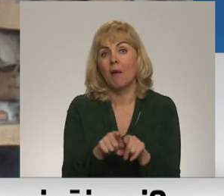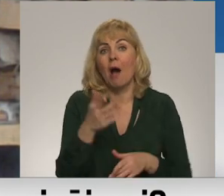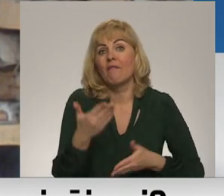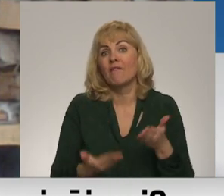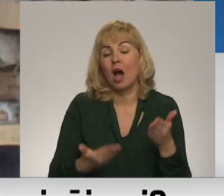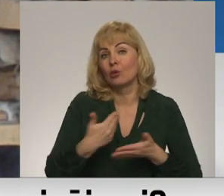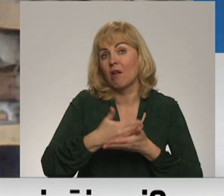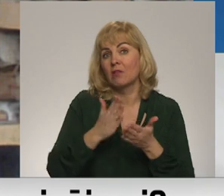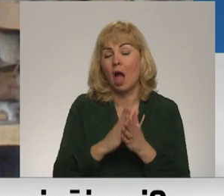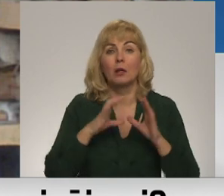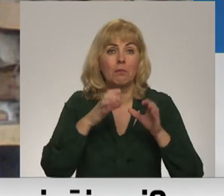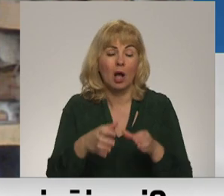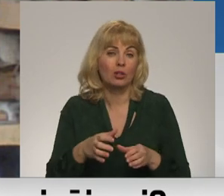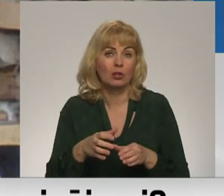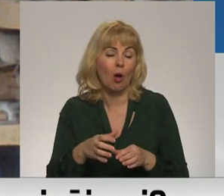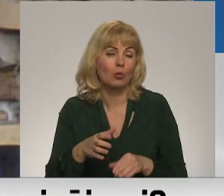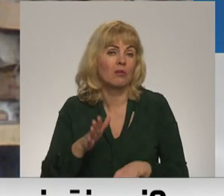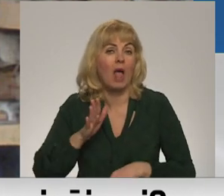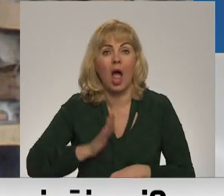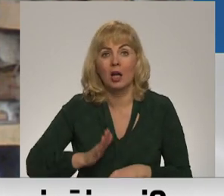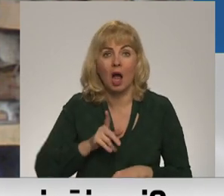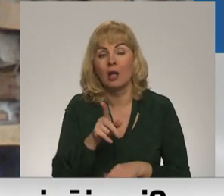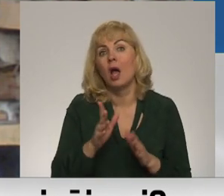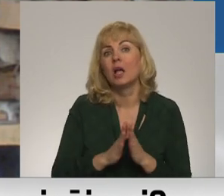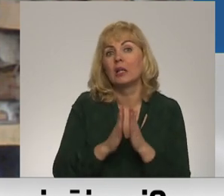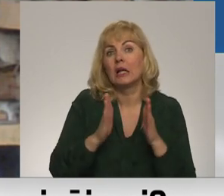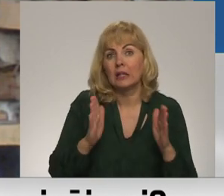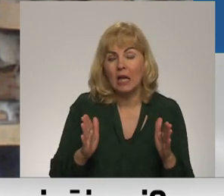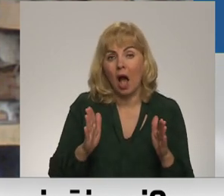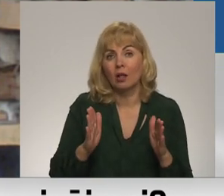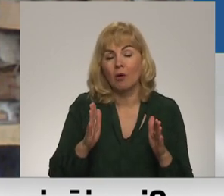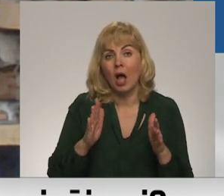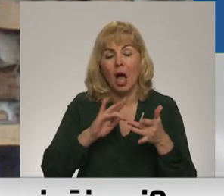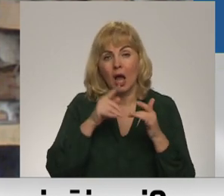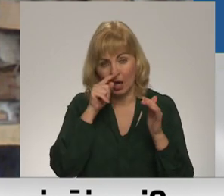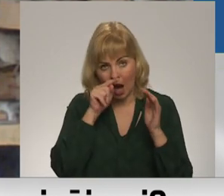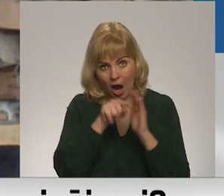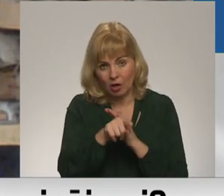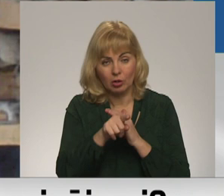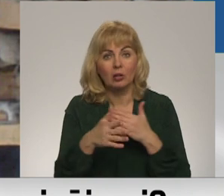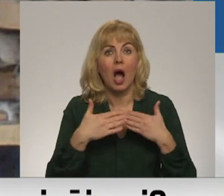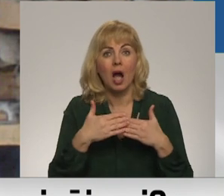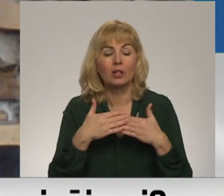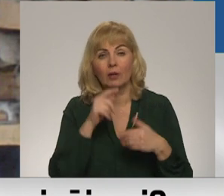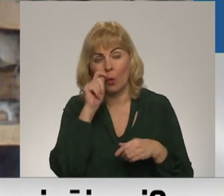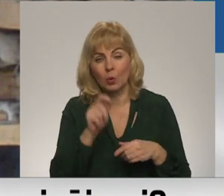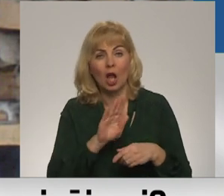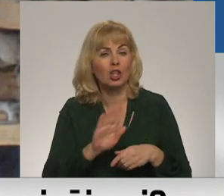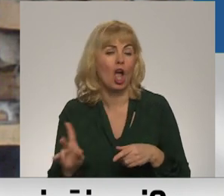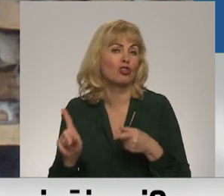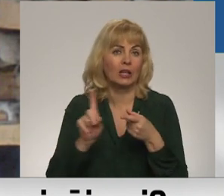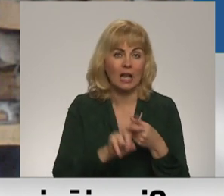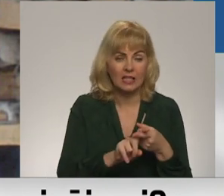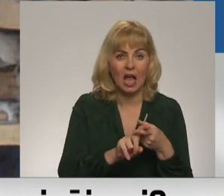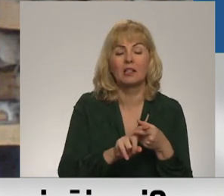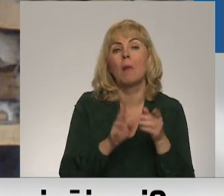liela daļa pasaules īsti negaidīja, ka tik liela hakeru aktivitāte ar Ukrainu nesaistīta, tieši nesaistīta hakeru